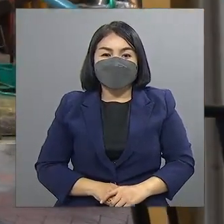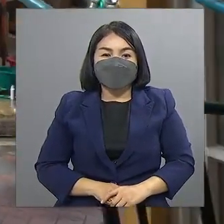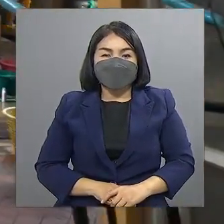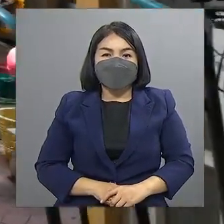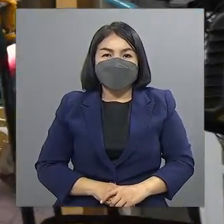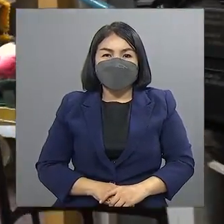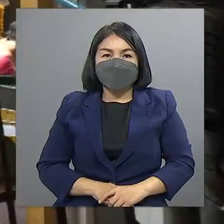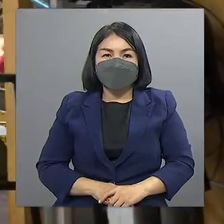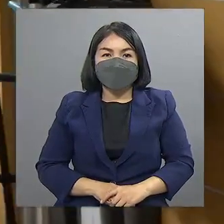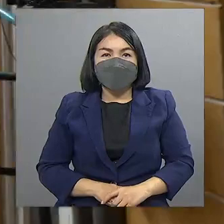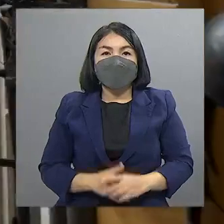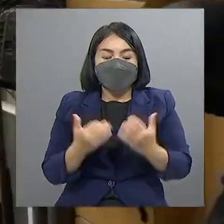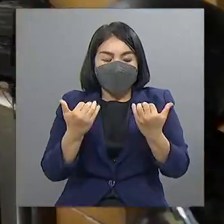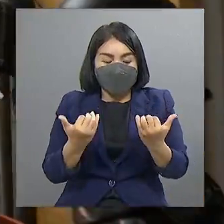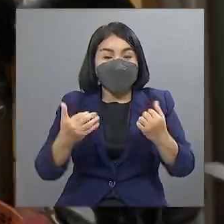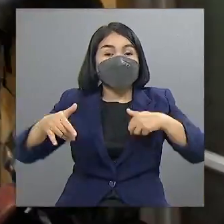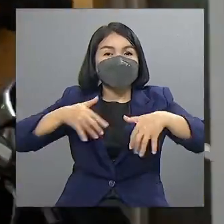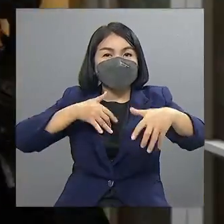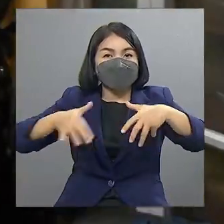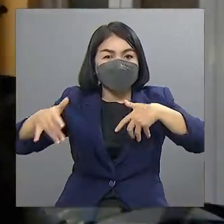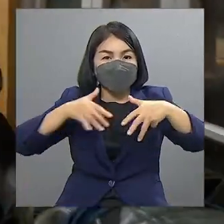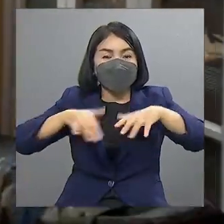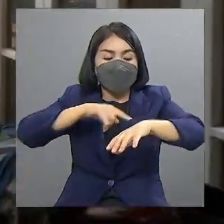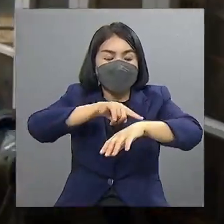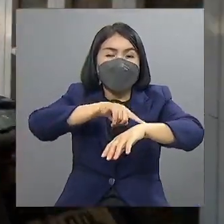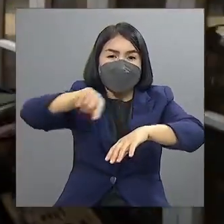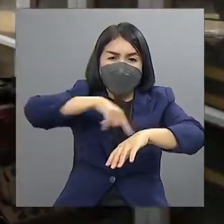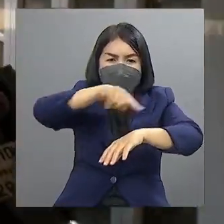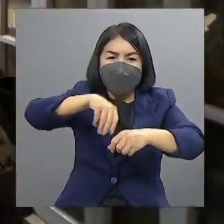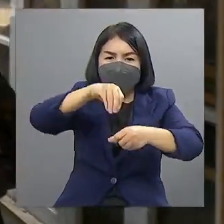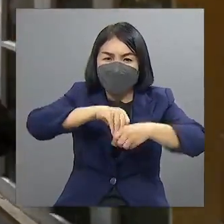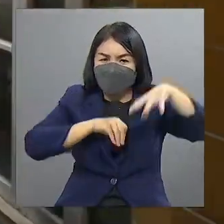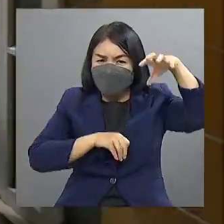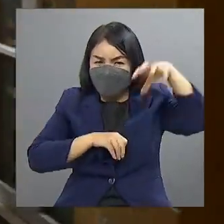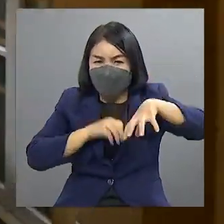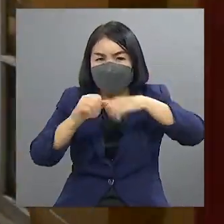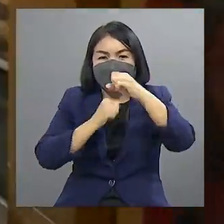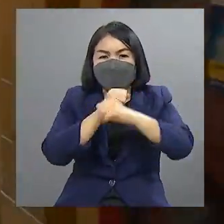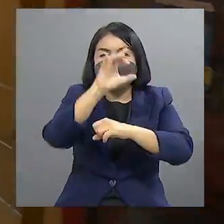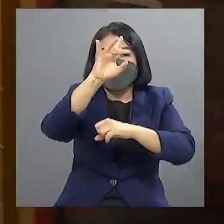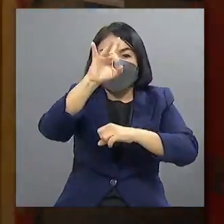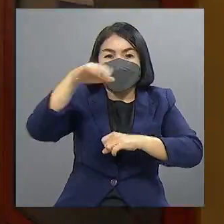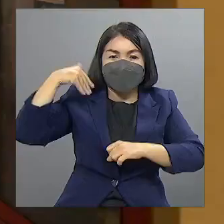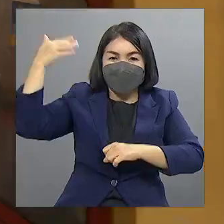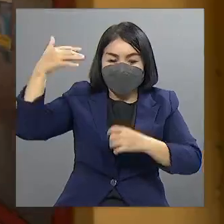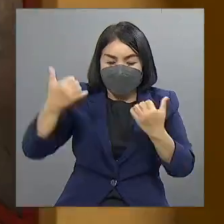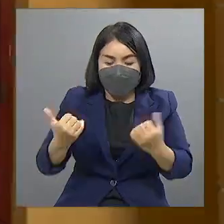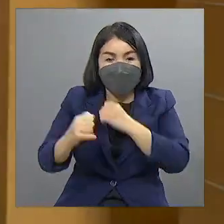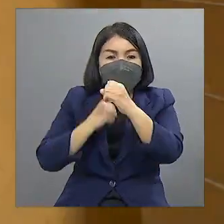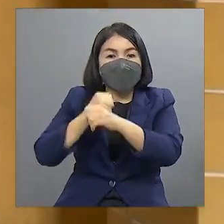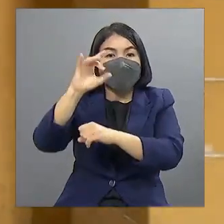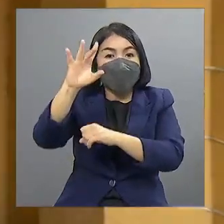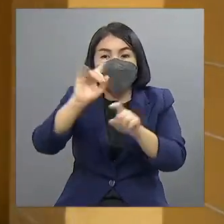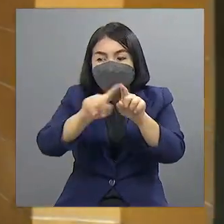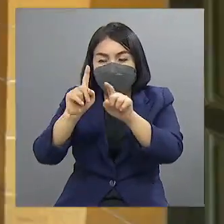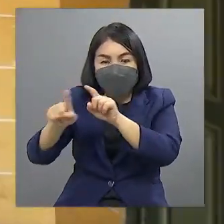คุณผู้ชมครับถึงแม้ว่าเวลาจะได้ผ่านล่วงเลยไปกว่า100ปีแล้วนะครับแต่เรื่องของสารสัตยกรรมศิลปะต่างๆก็ยังคงตกทอดม